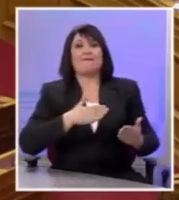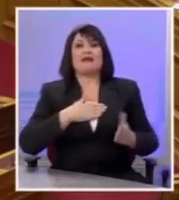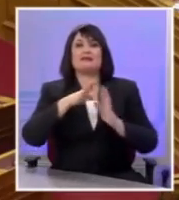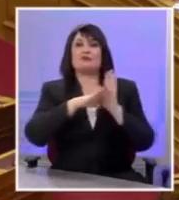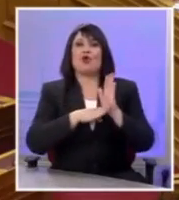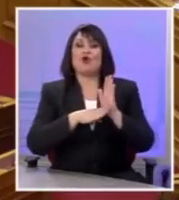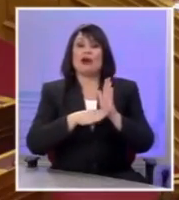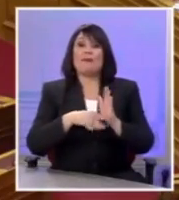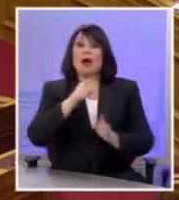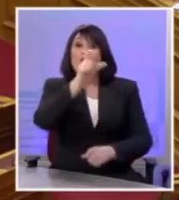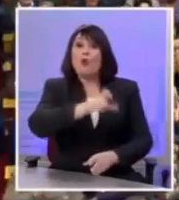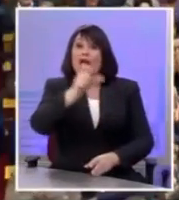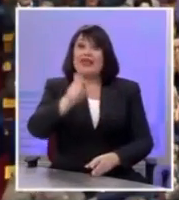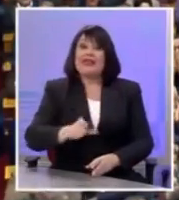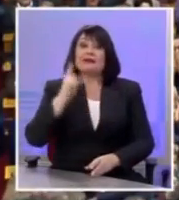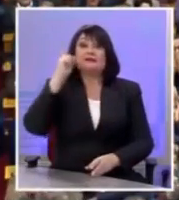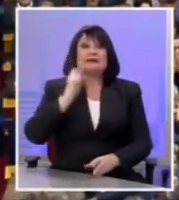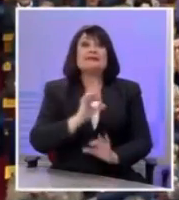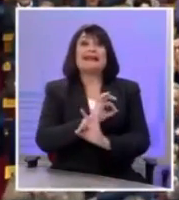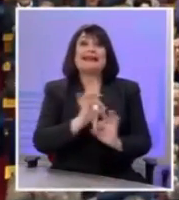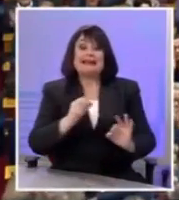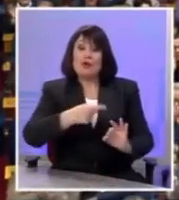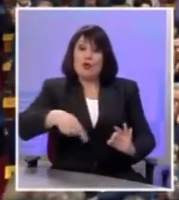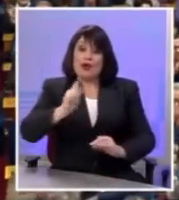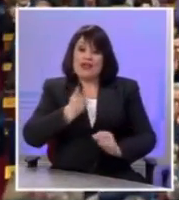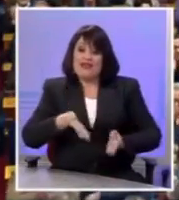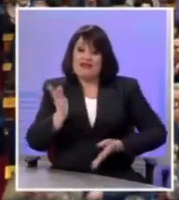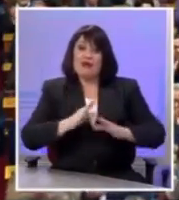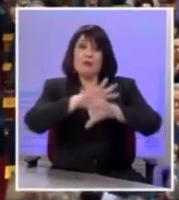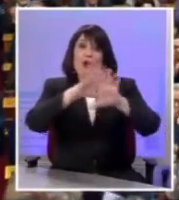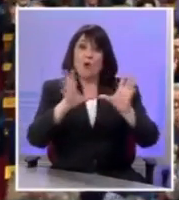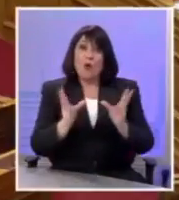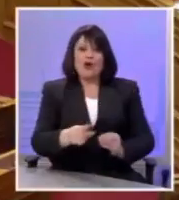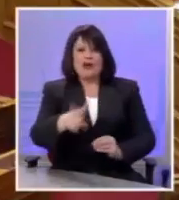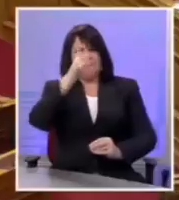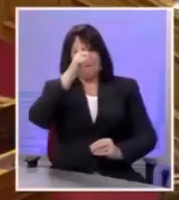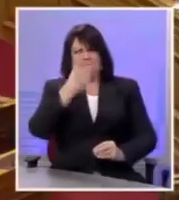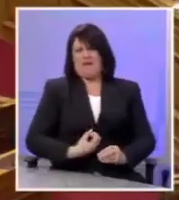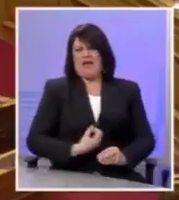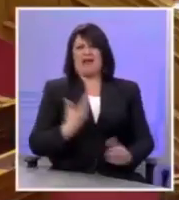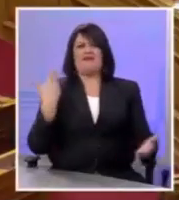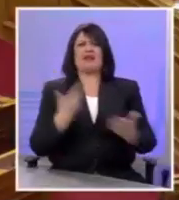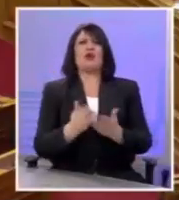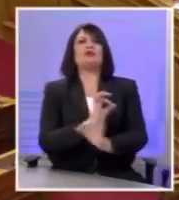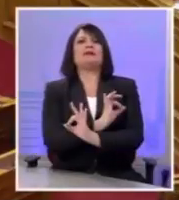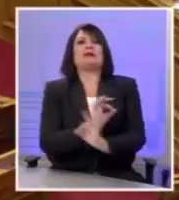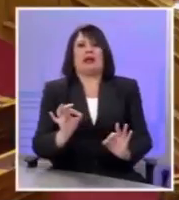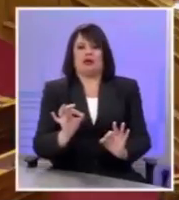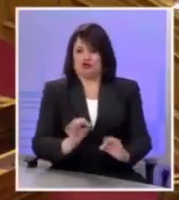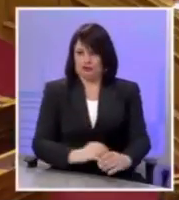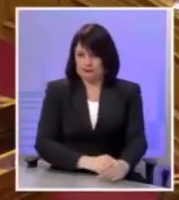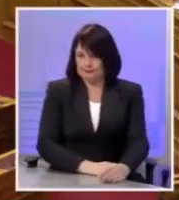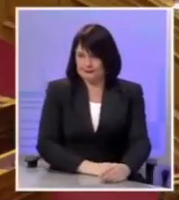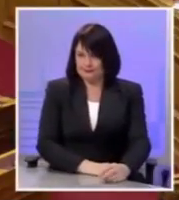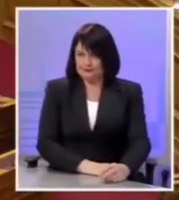πρόγραμμα που όταν θα φύγουμε θα είμαστε όλοι και όλες περήφανοι ότι το τελειώσαμε.